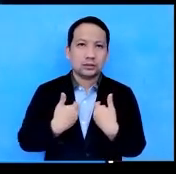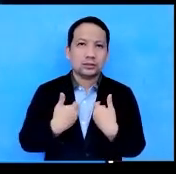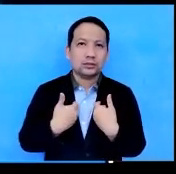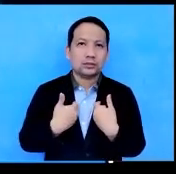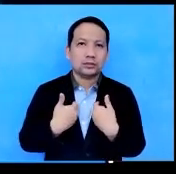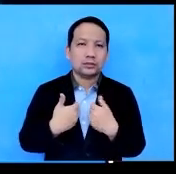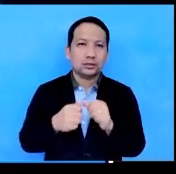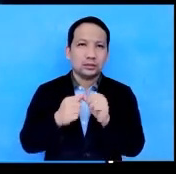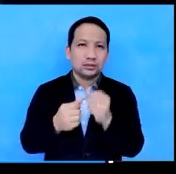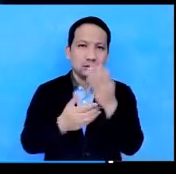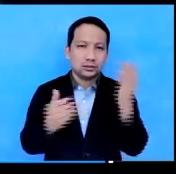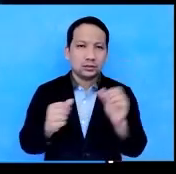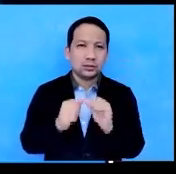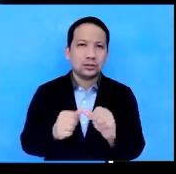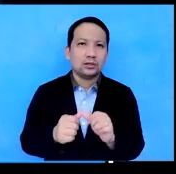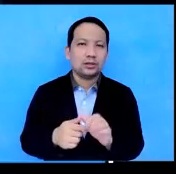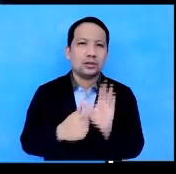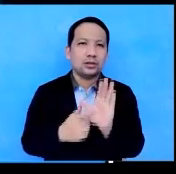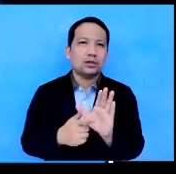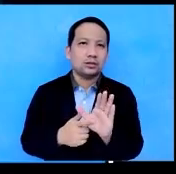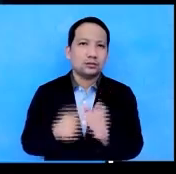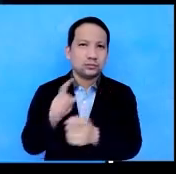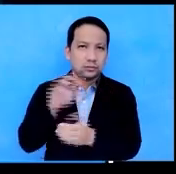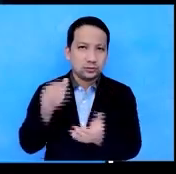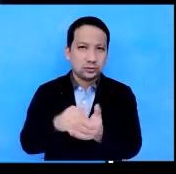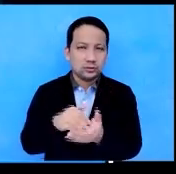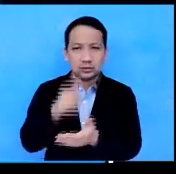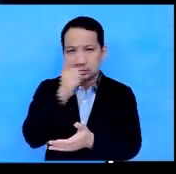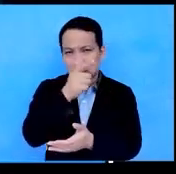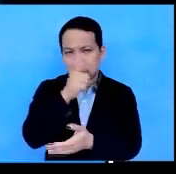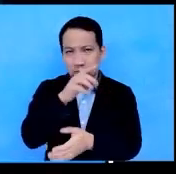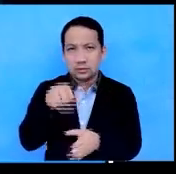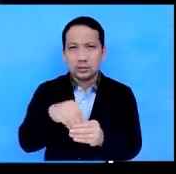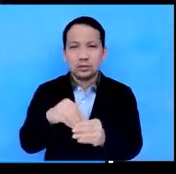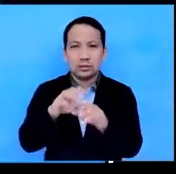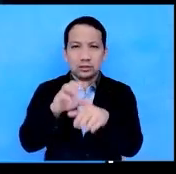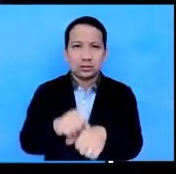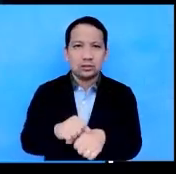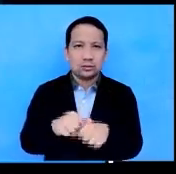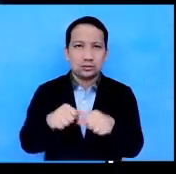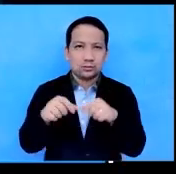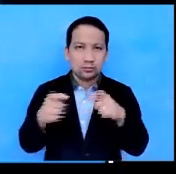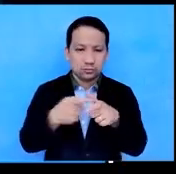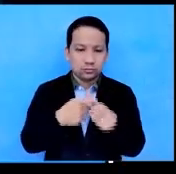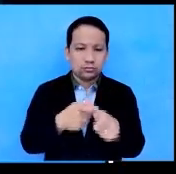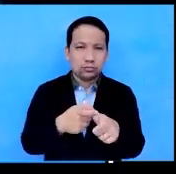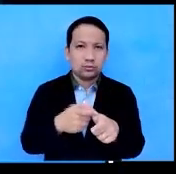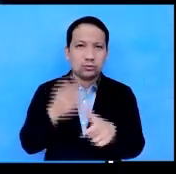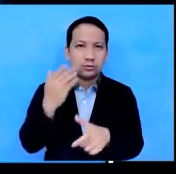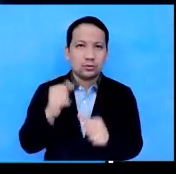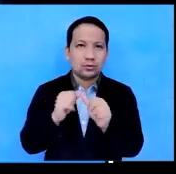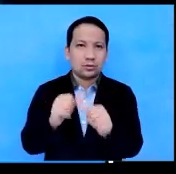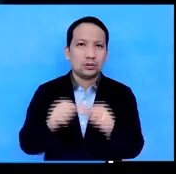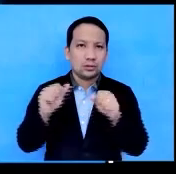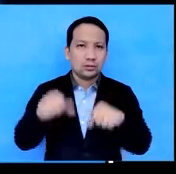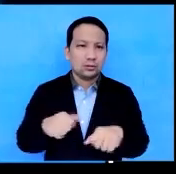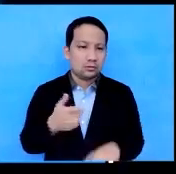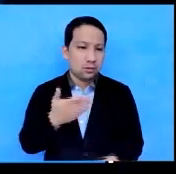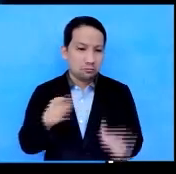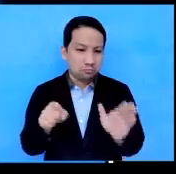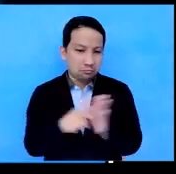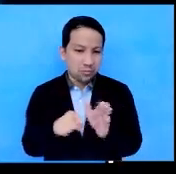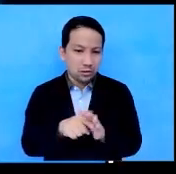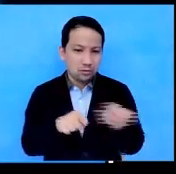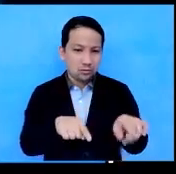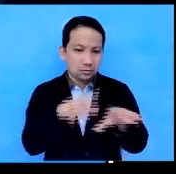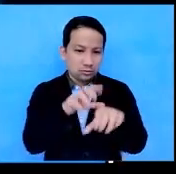aktibidad na ito sa Central Luzon naman bahagi rin ng tradisyon ang karera ng calabao at may paglabag nga ba ang mga tradisyonal